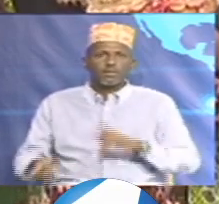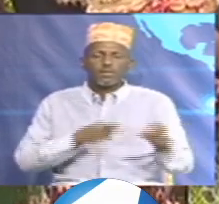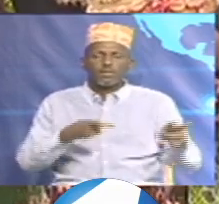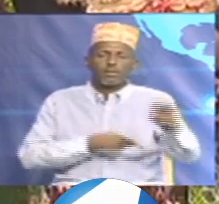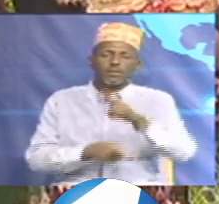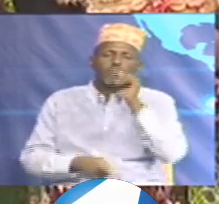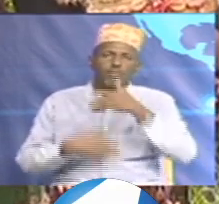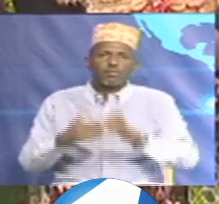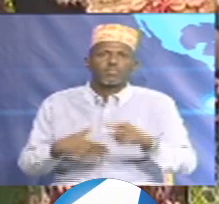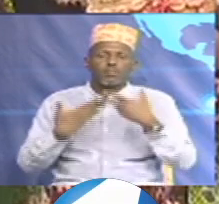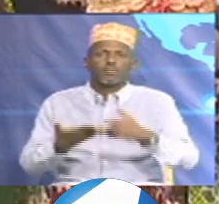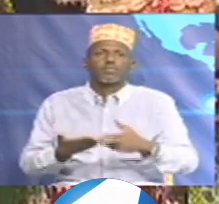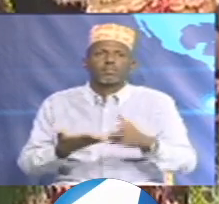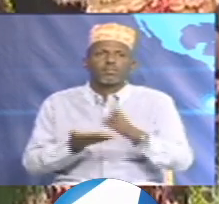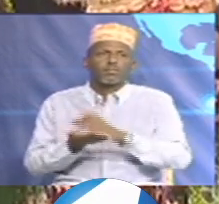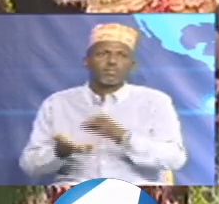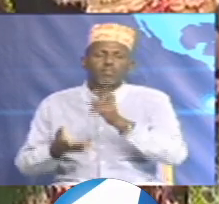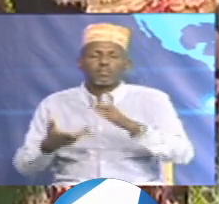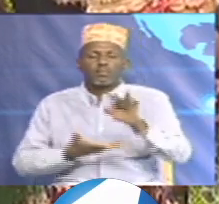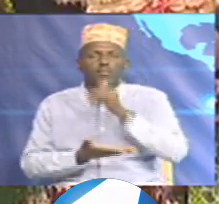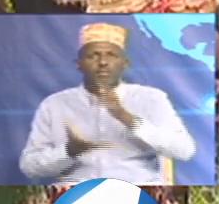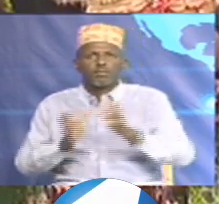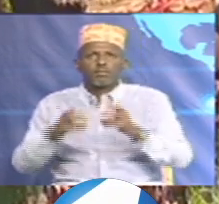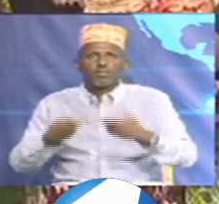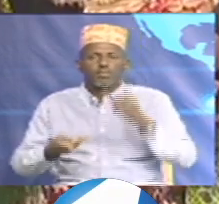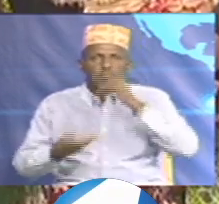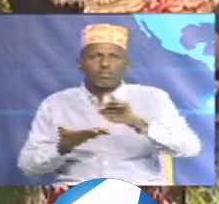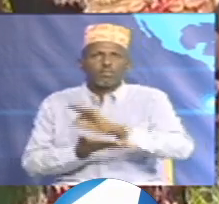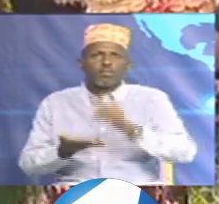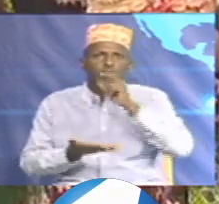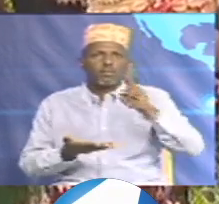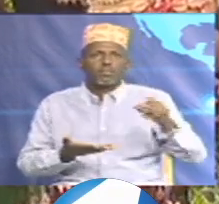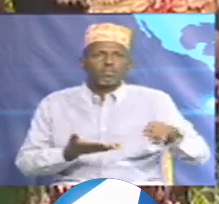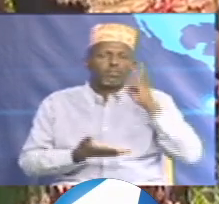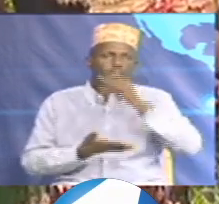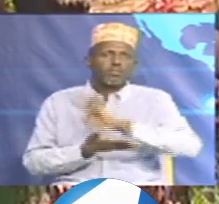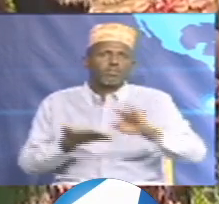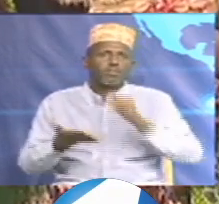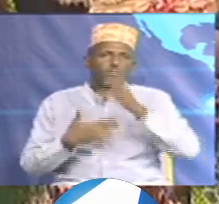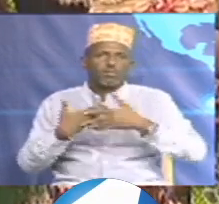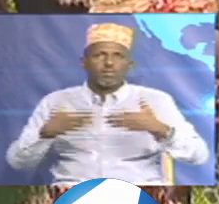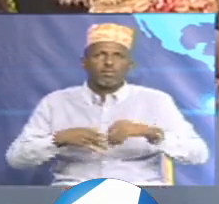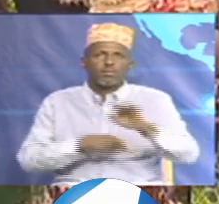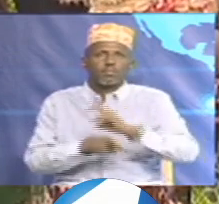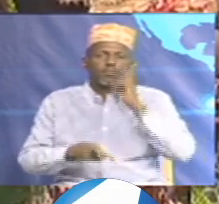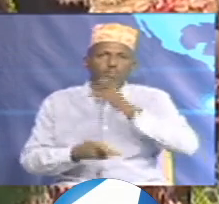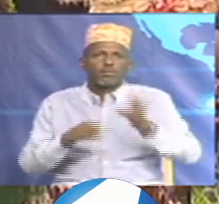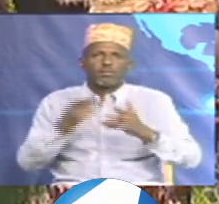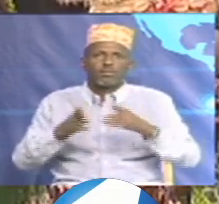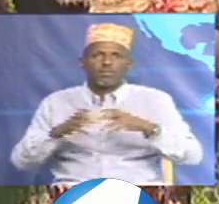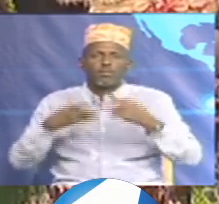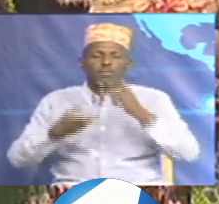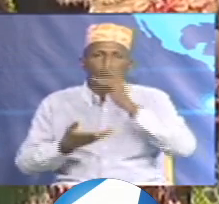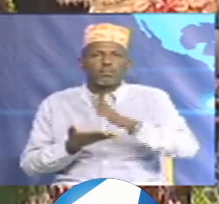Votre parti, notre partenaire dans la coalition de l'UMP, tient son congrès